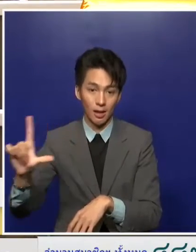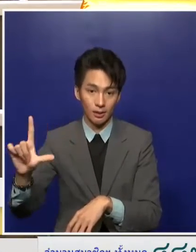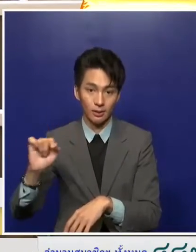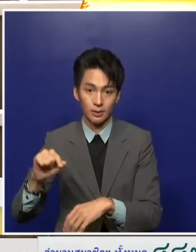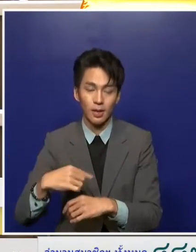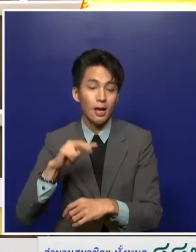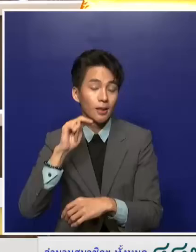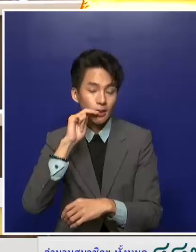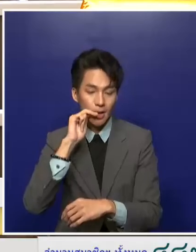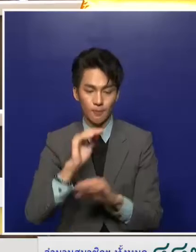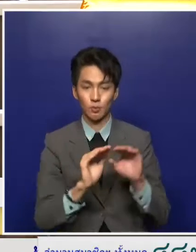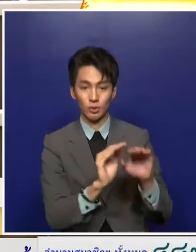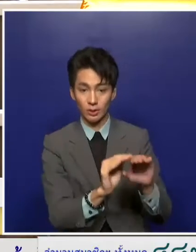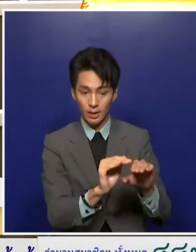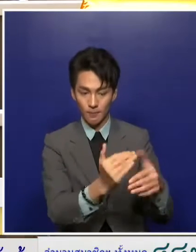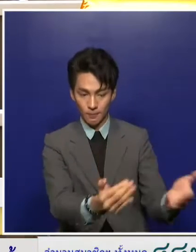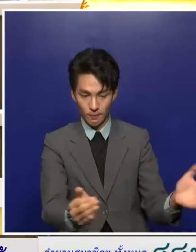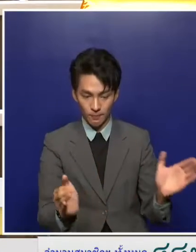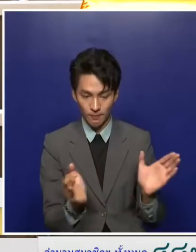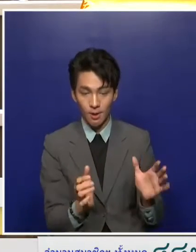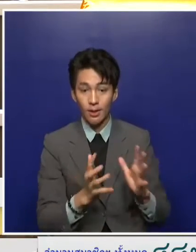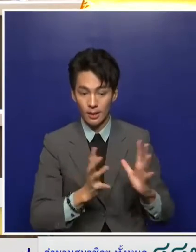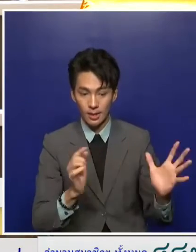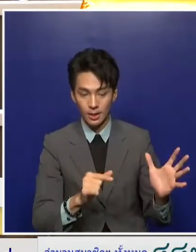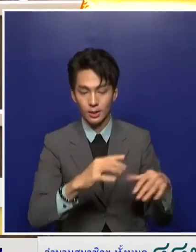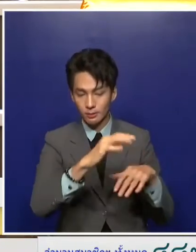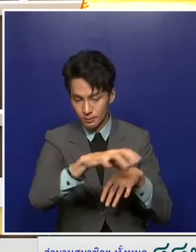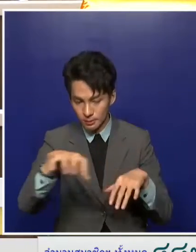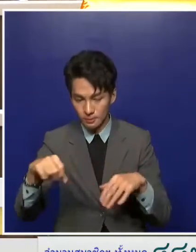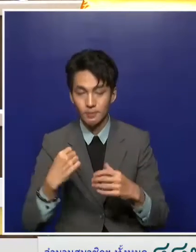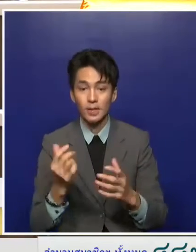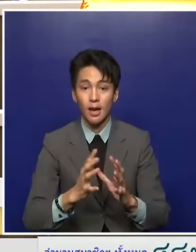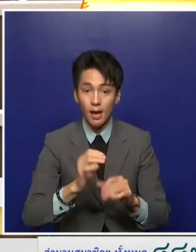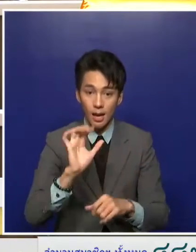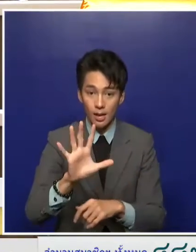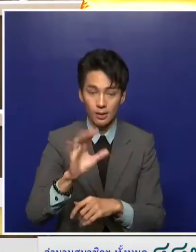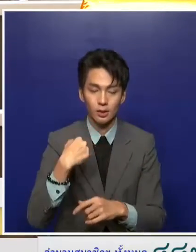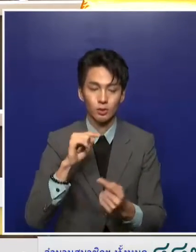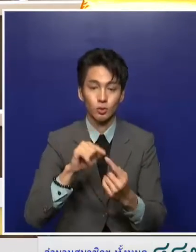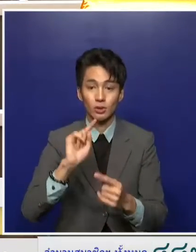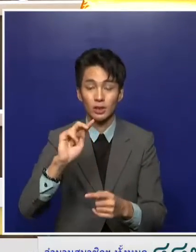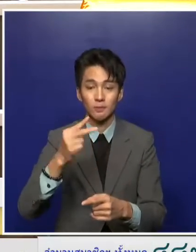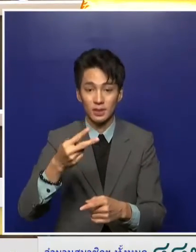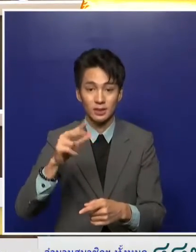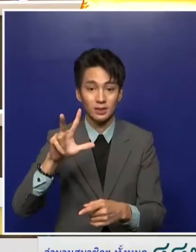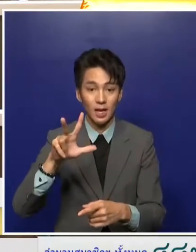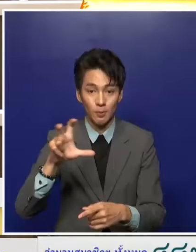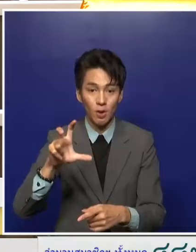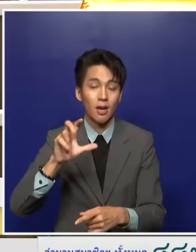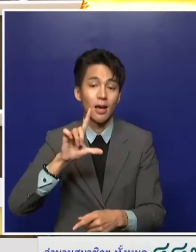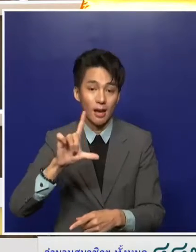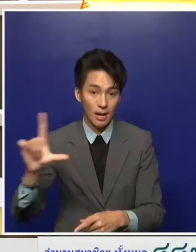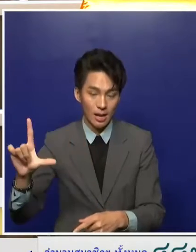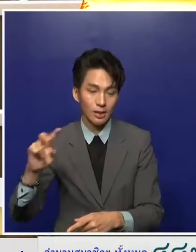น้ำต้นทุนจากแหล่งกักเก็บน้ำขนาดใหญ่ 5แห่งอยู่ประมาณ 1 300ล้านลูกบาศก์เมตรคิดเป็น 96